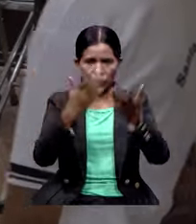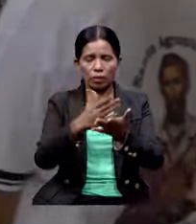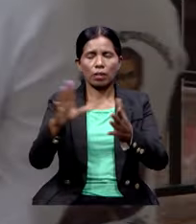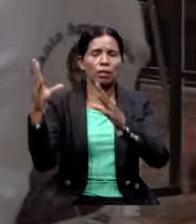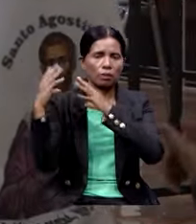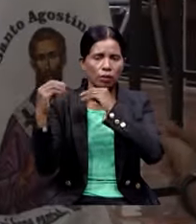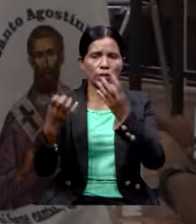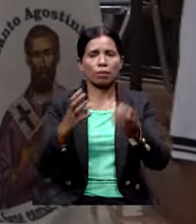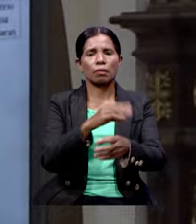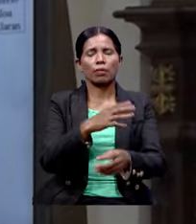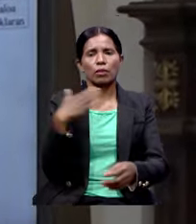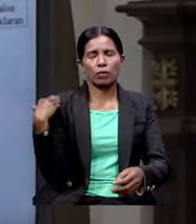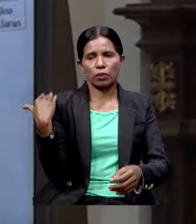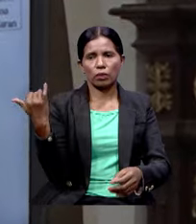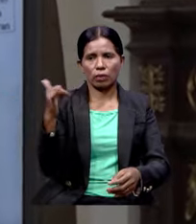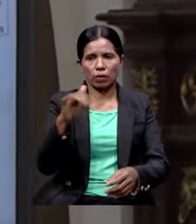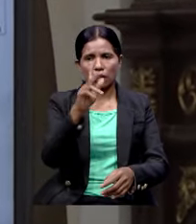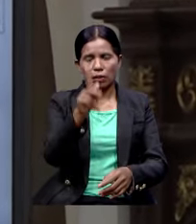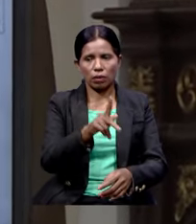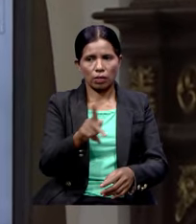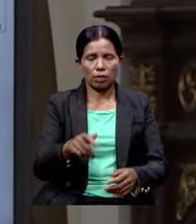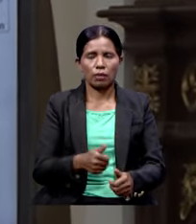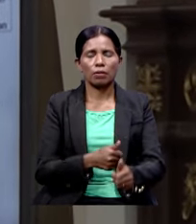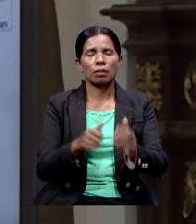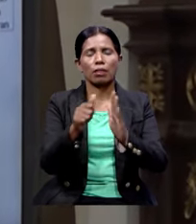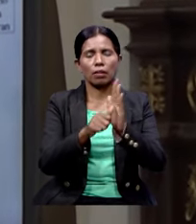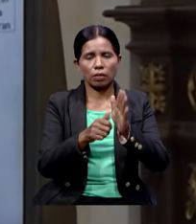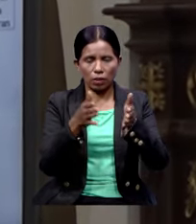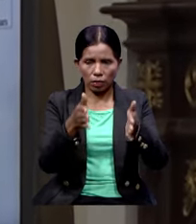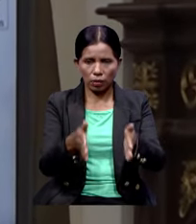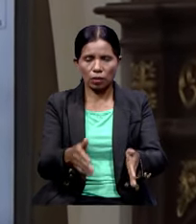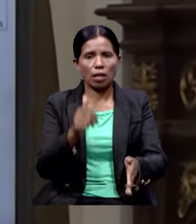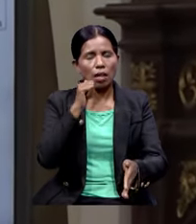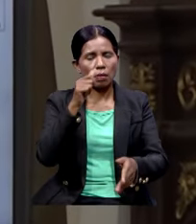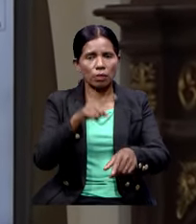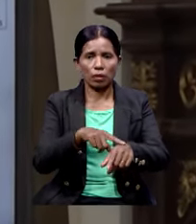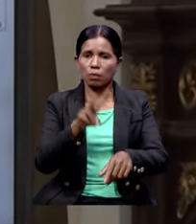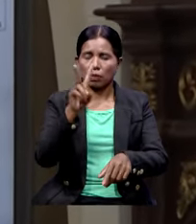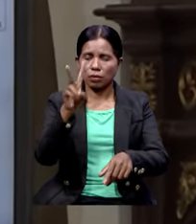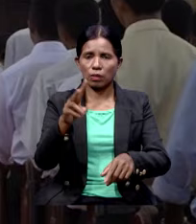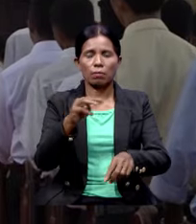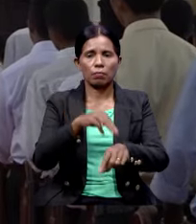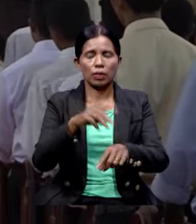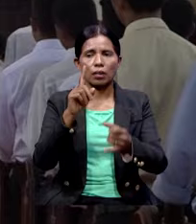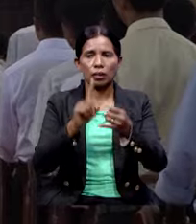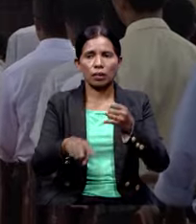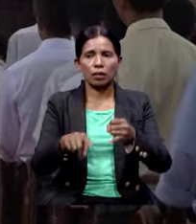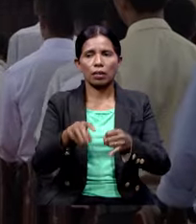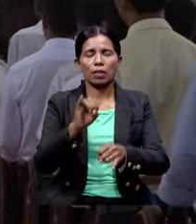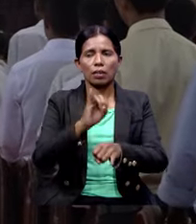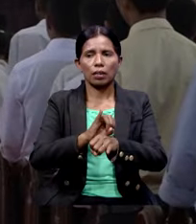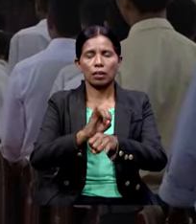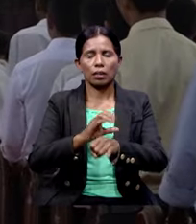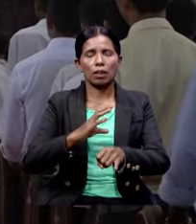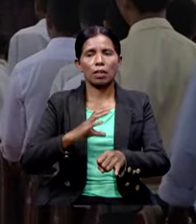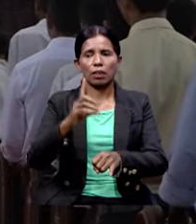barak ba fonsae katolika sira. Tui razenda funeral nian aban tukur aloraik se misa ikus ia Igreja Katedral Dili